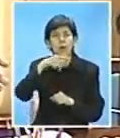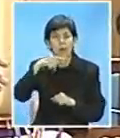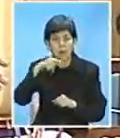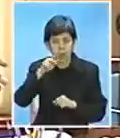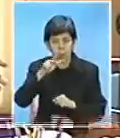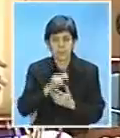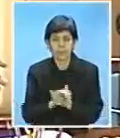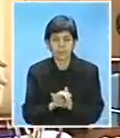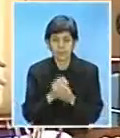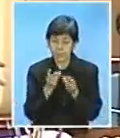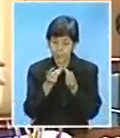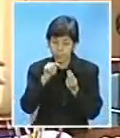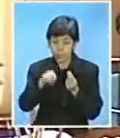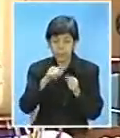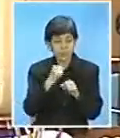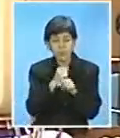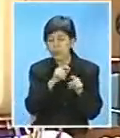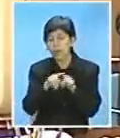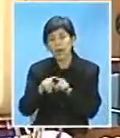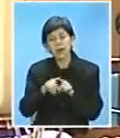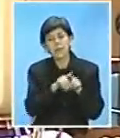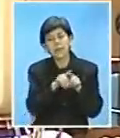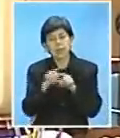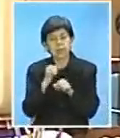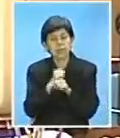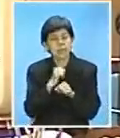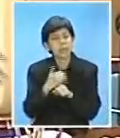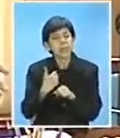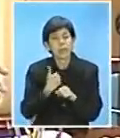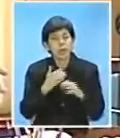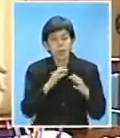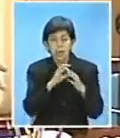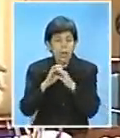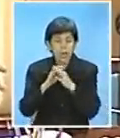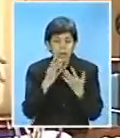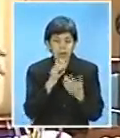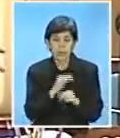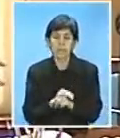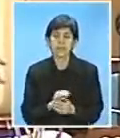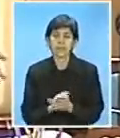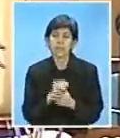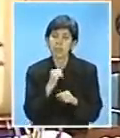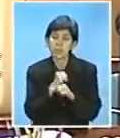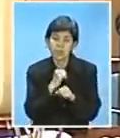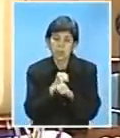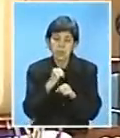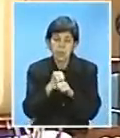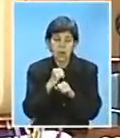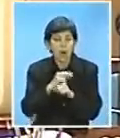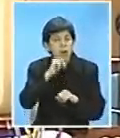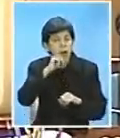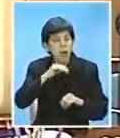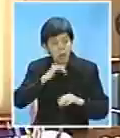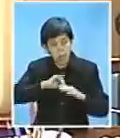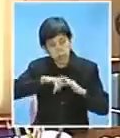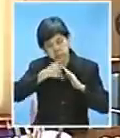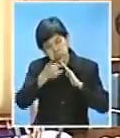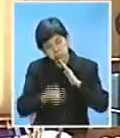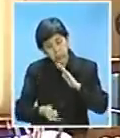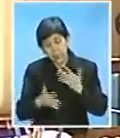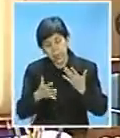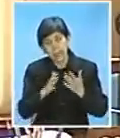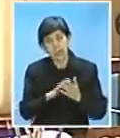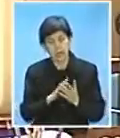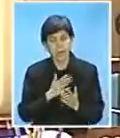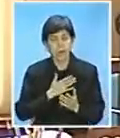ผลต่างตัวนั้นนะครับไม่ได้ไปไหนครับแต่ว่าเป็นการตายที่ไม่ได้เกี่ยวข้องกับนะฮะเกิดจากจมน้ำตายนะฮะเพ